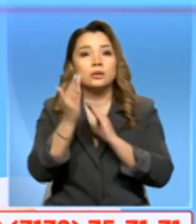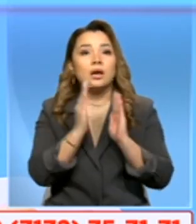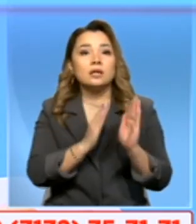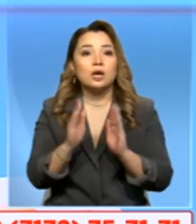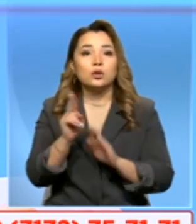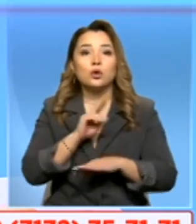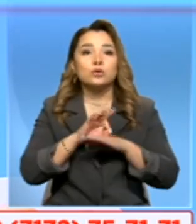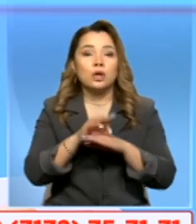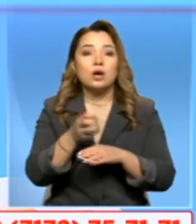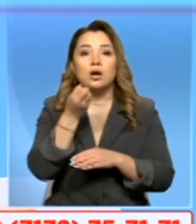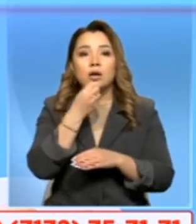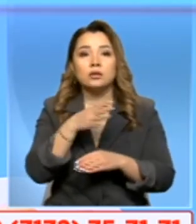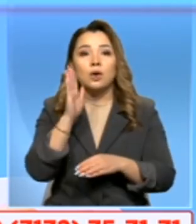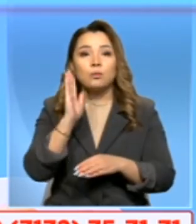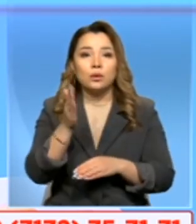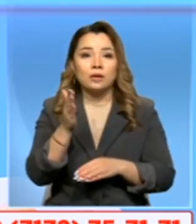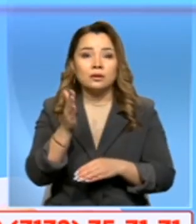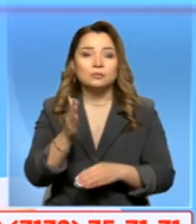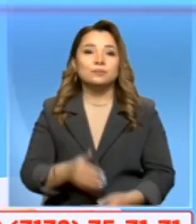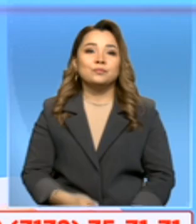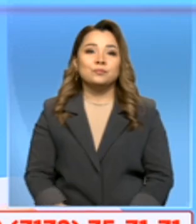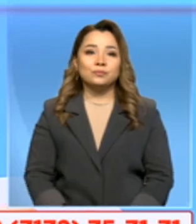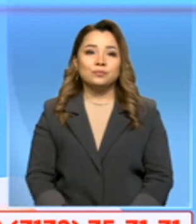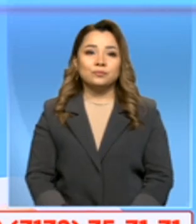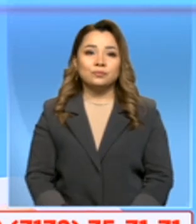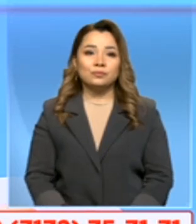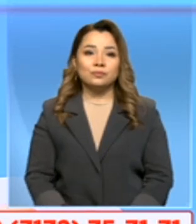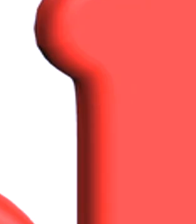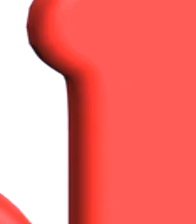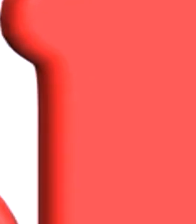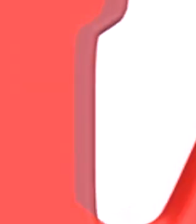реттесеңіз бәрі де жақсы болады. Ал бізде қазір шағын ғана үзіліс.